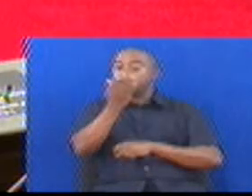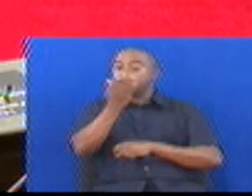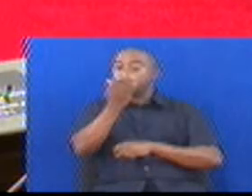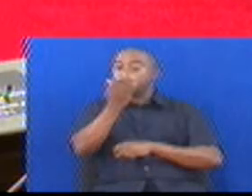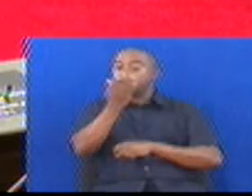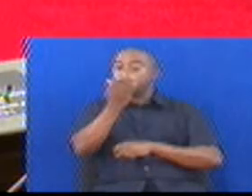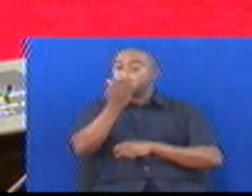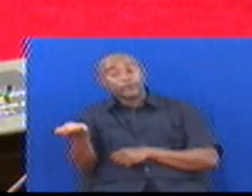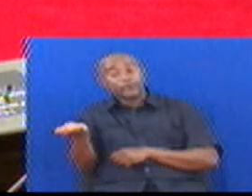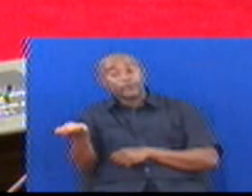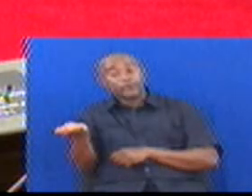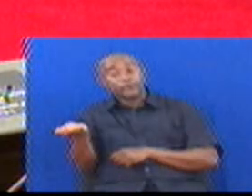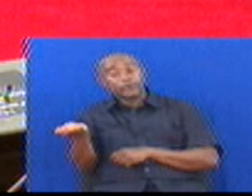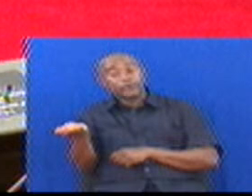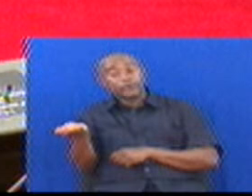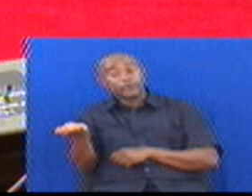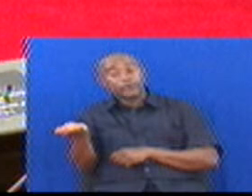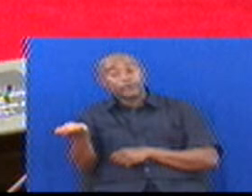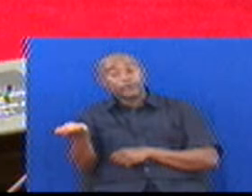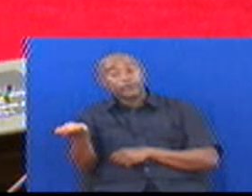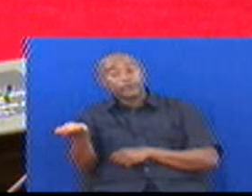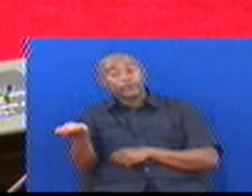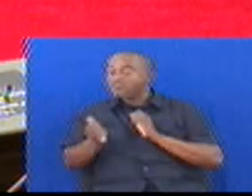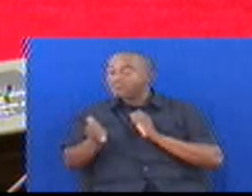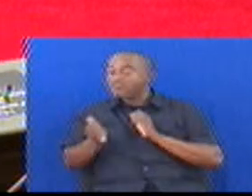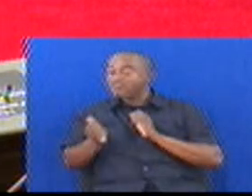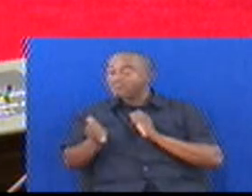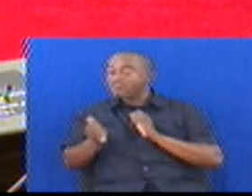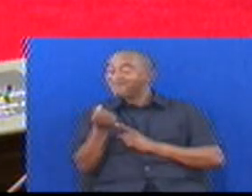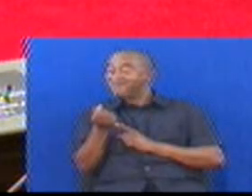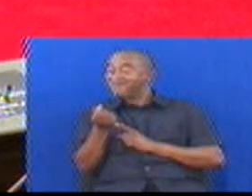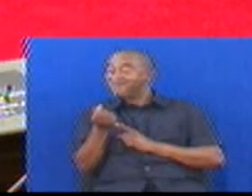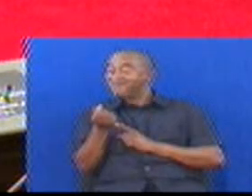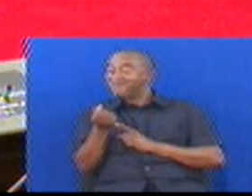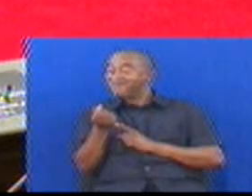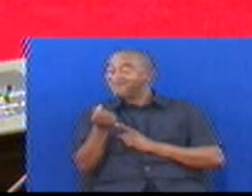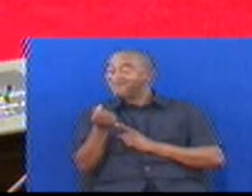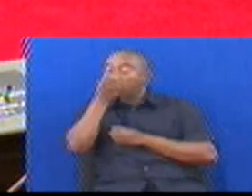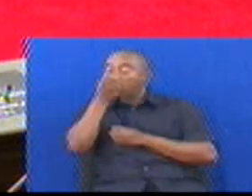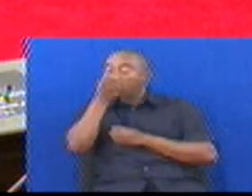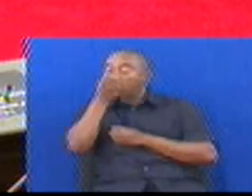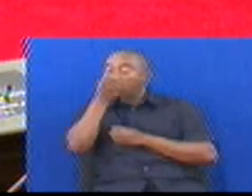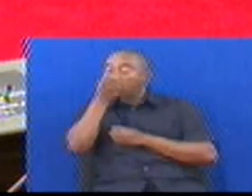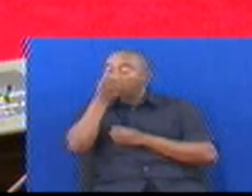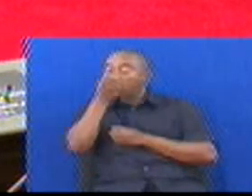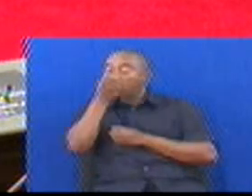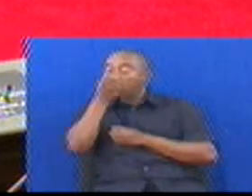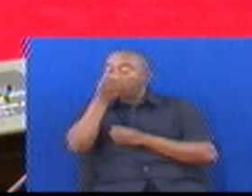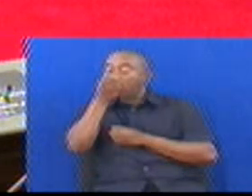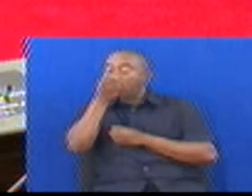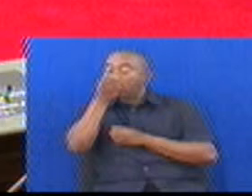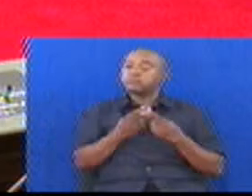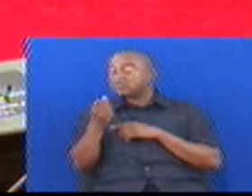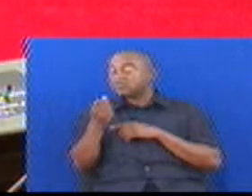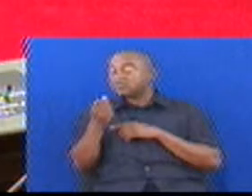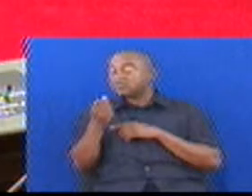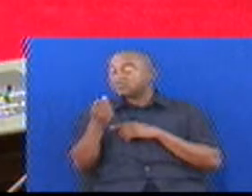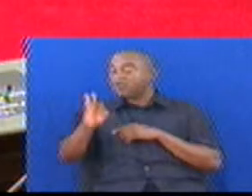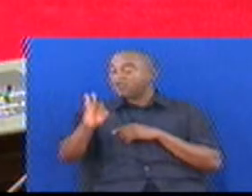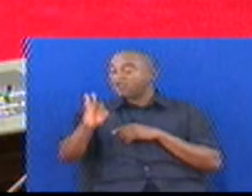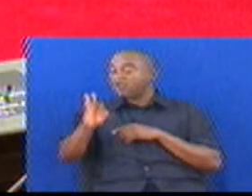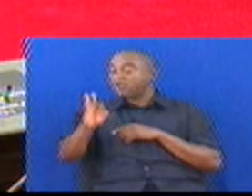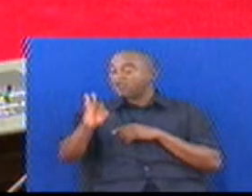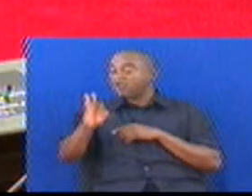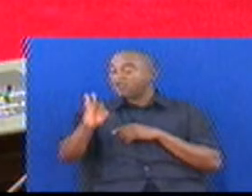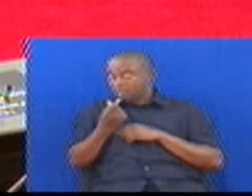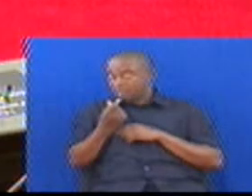waathirika, na upungufu wa vifaa, dawa na watoa huduma za afya. Shirika la fedha la kimataifa IMF lilikuwa